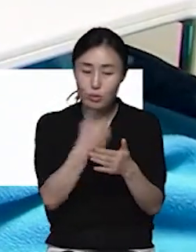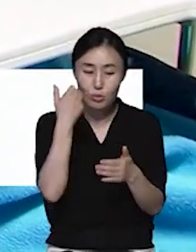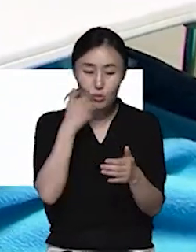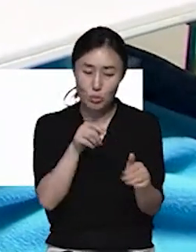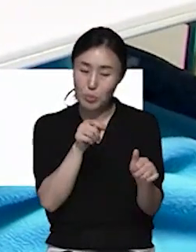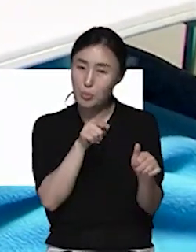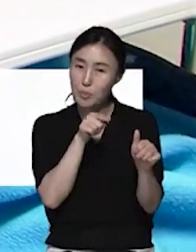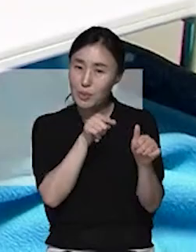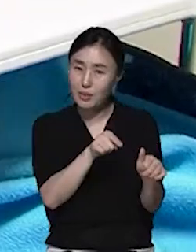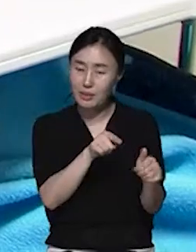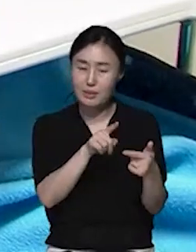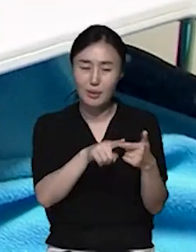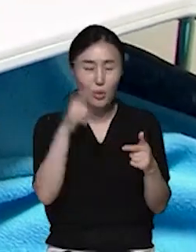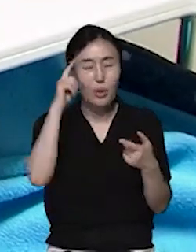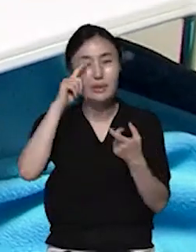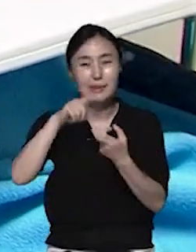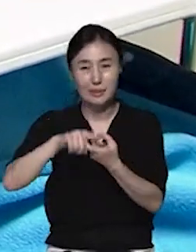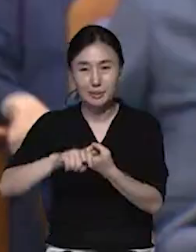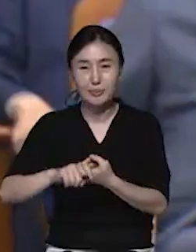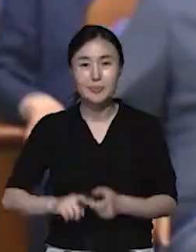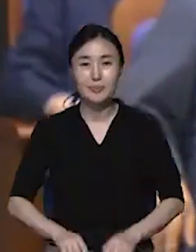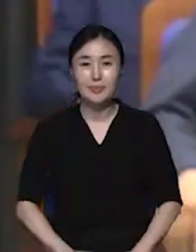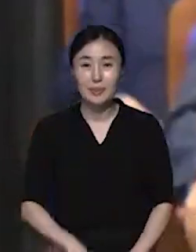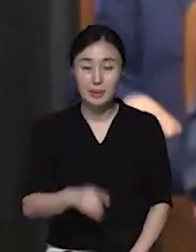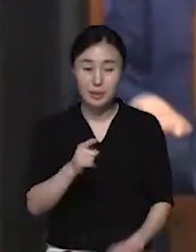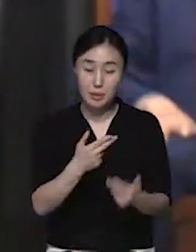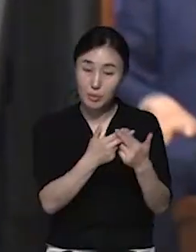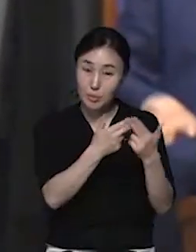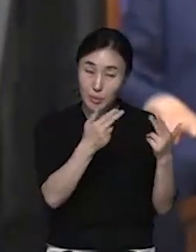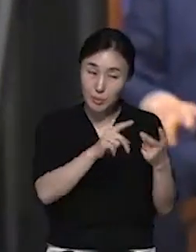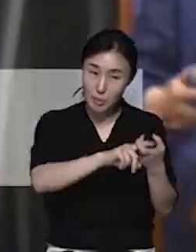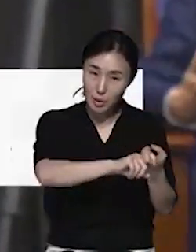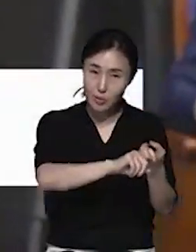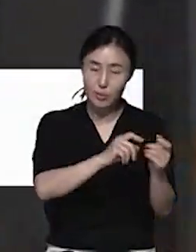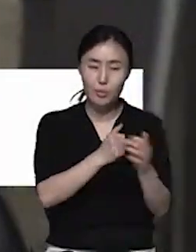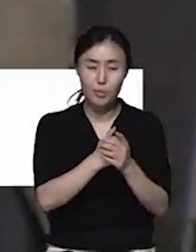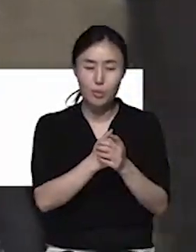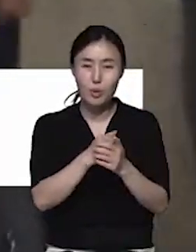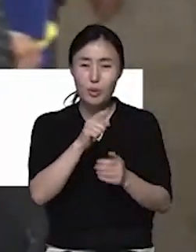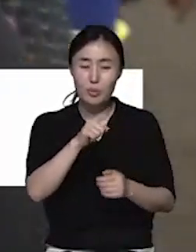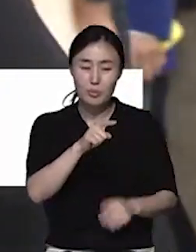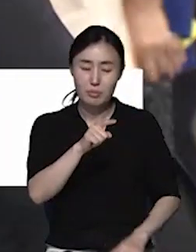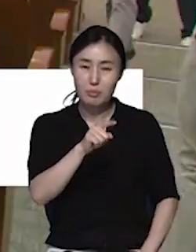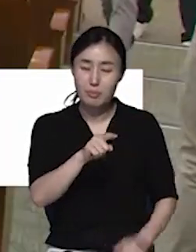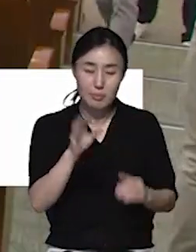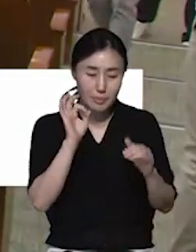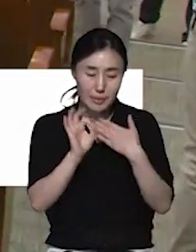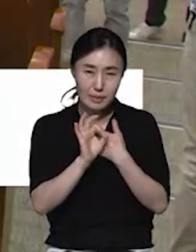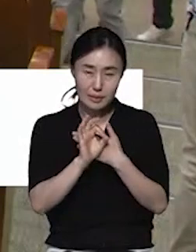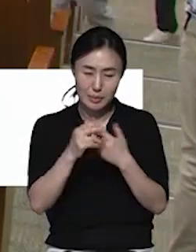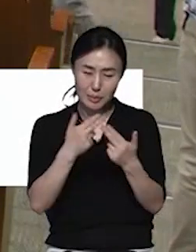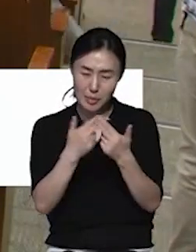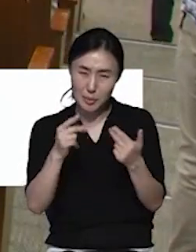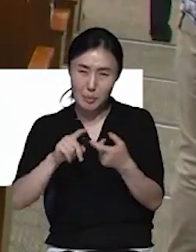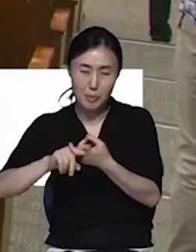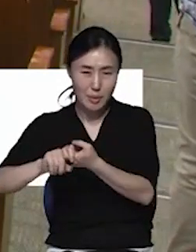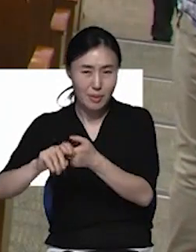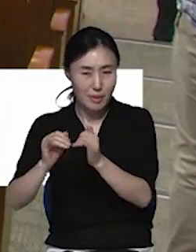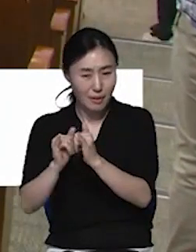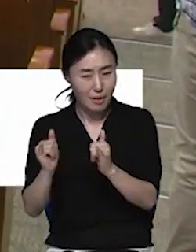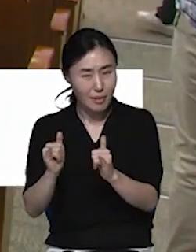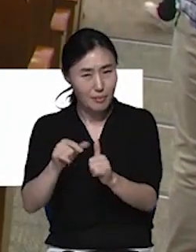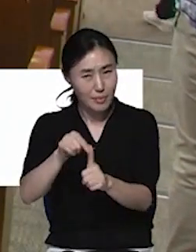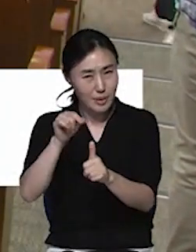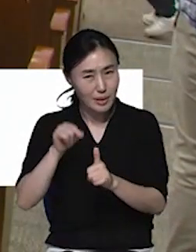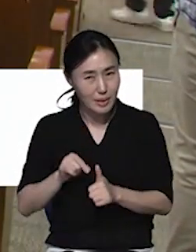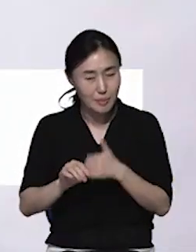지명하느냐에 관심이 쏠리고 있습니다. 비명계를 발탁하면 통합형 인사가 되지만 친명계를 지명하면 대표